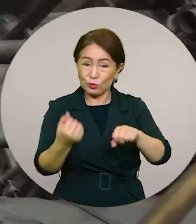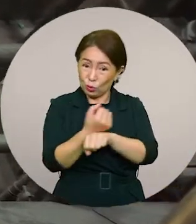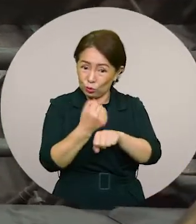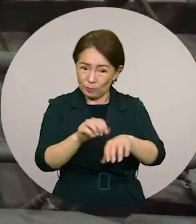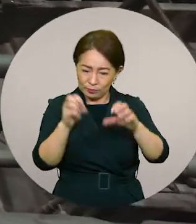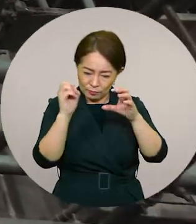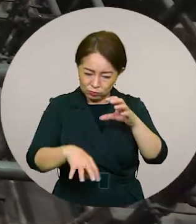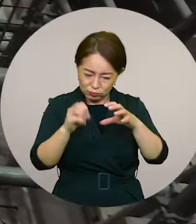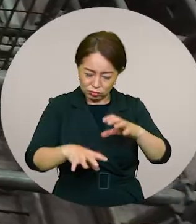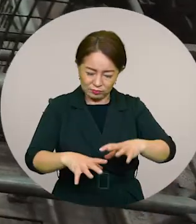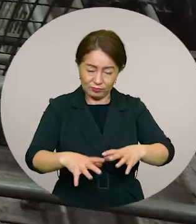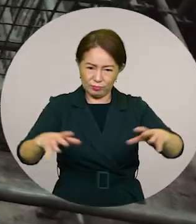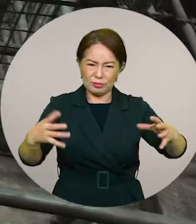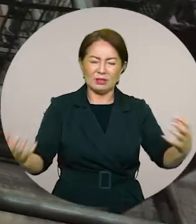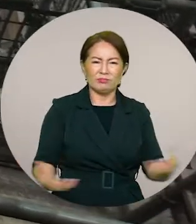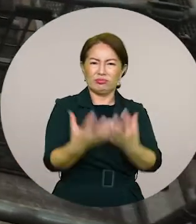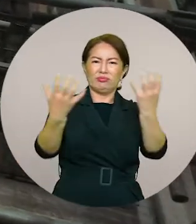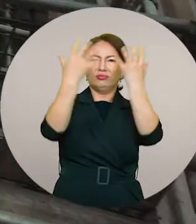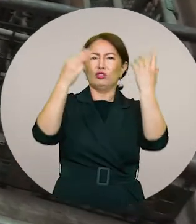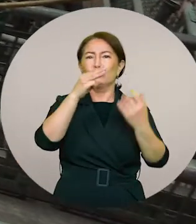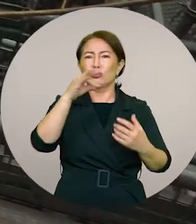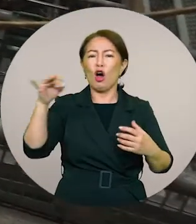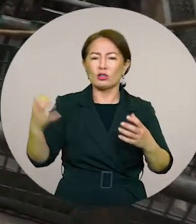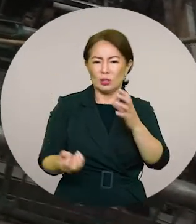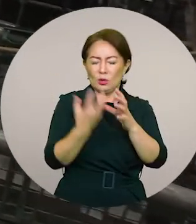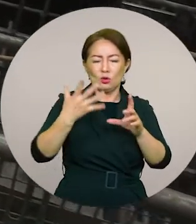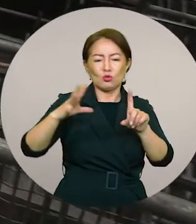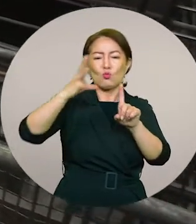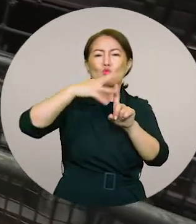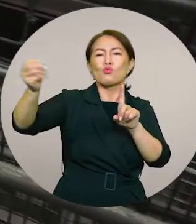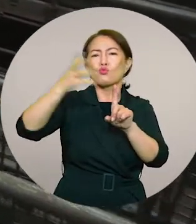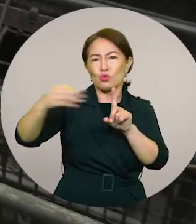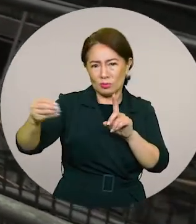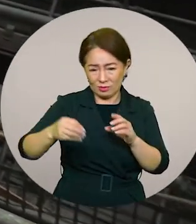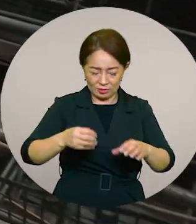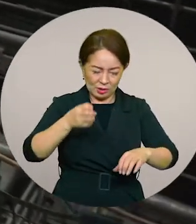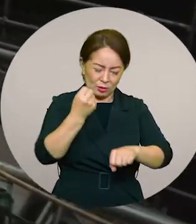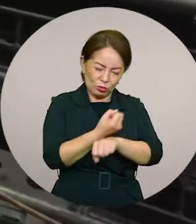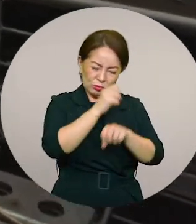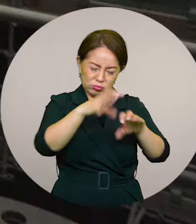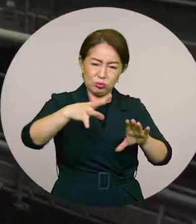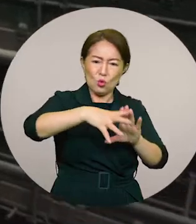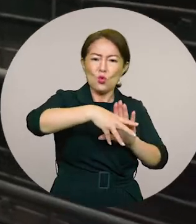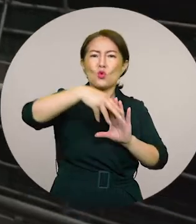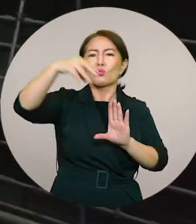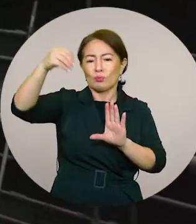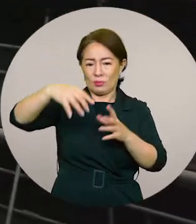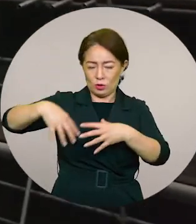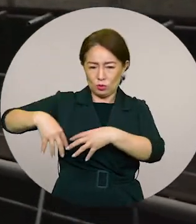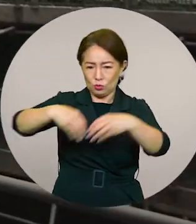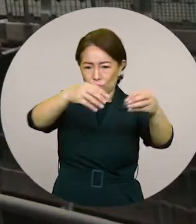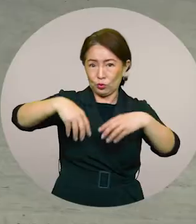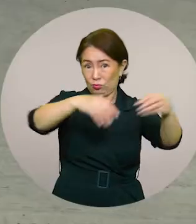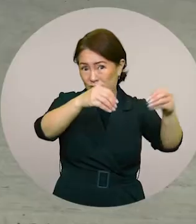ийшээ унгахад одоо болсон тоос шорог эндээс соруулж авах гэсэн юм байна. Тэгвэл соруулаад ийшээгээ аваад явна гэсэн үг. Ийшээгээ аваад. Тий.